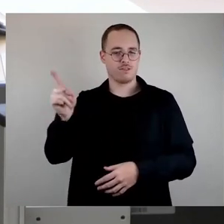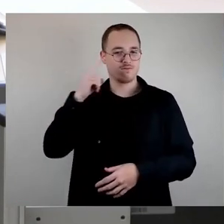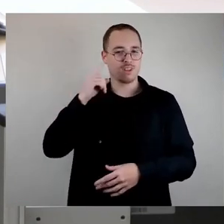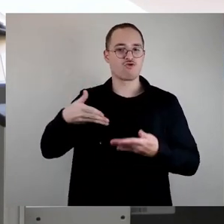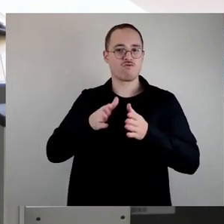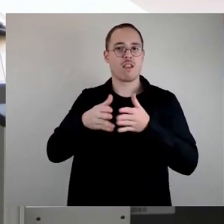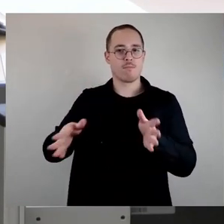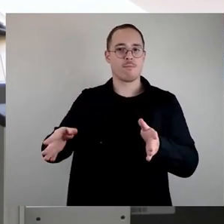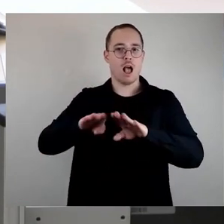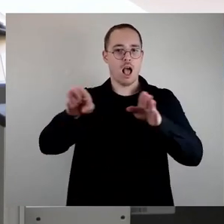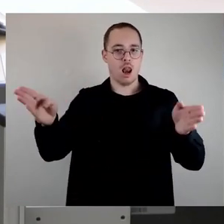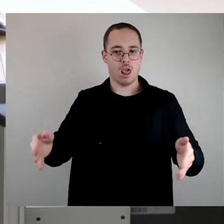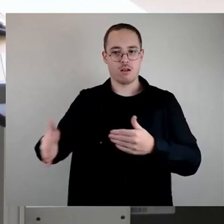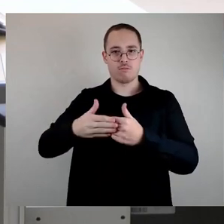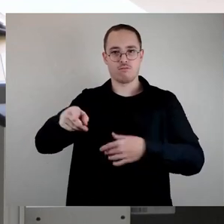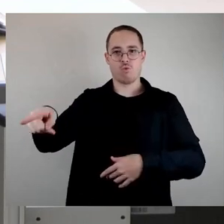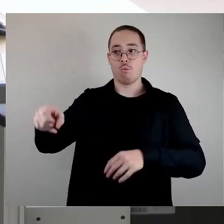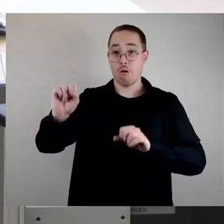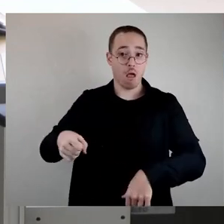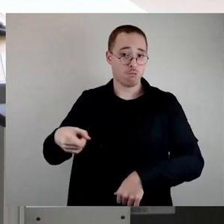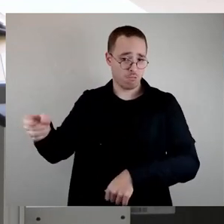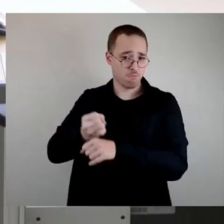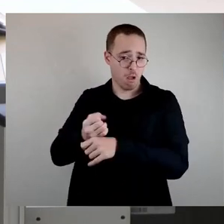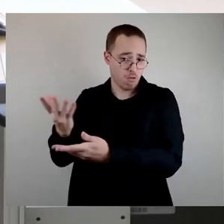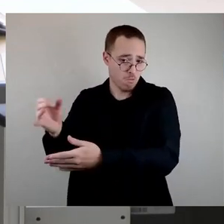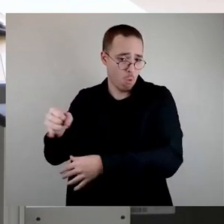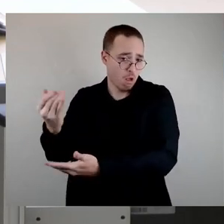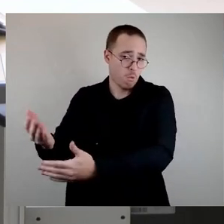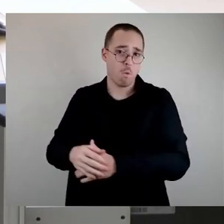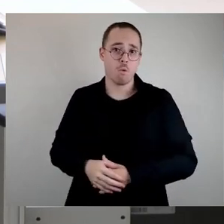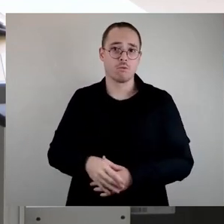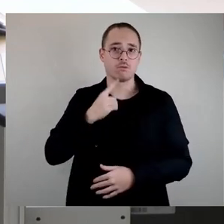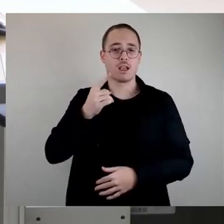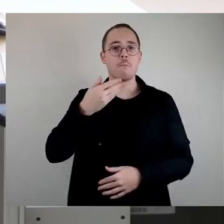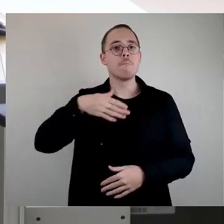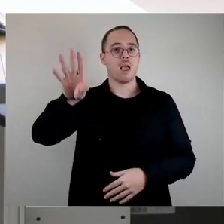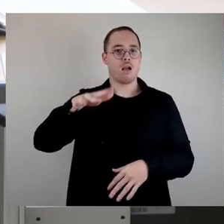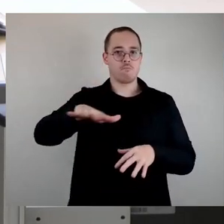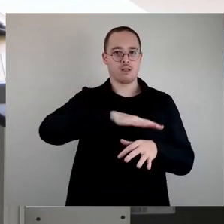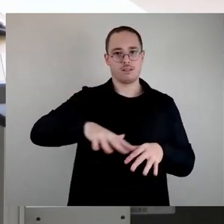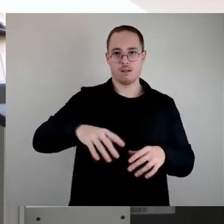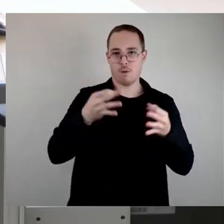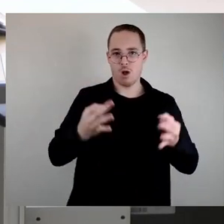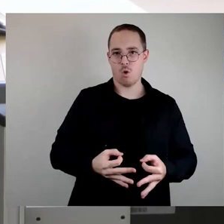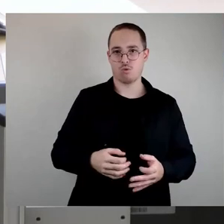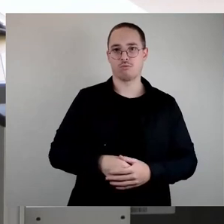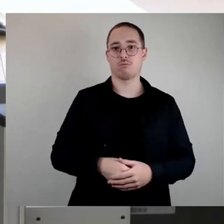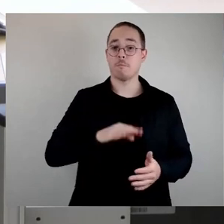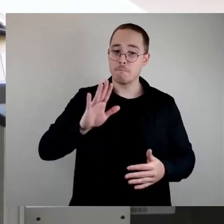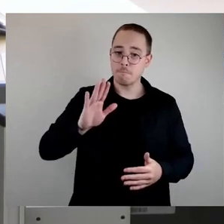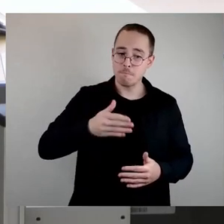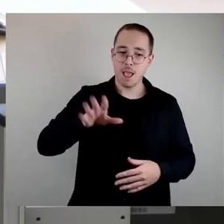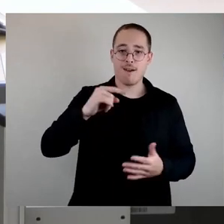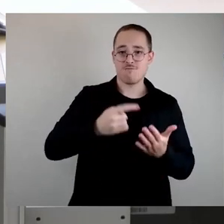wieder revitalisieren könnte. Und darüber hinaus wird es noch mehr Plätze geben und vielleicht auch noch mehr Hallen. Und es wird mehr Anforderungen aus den Vereinen